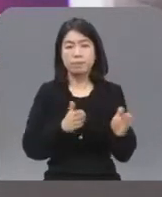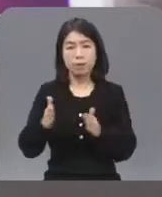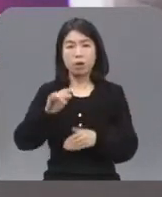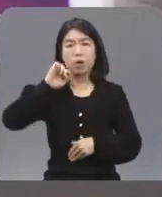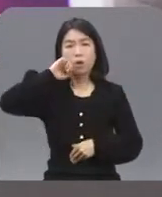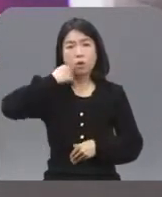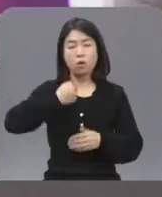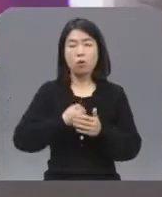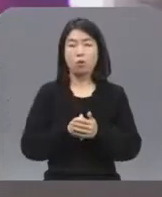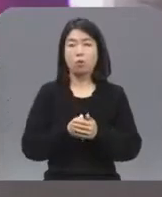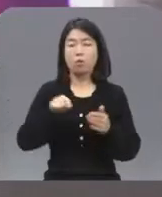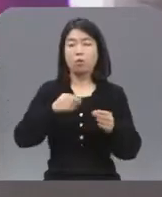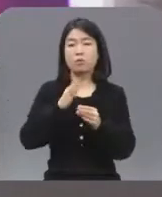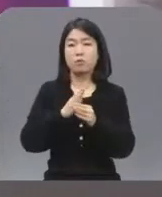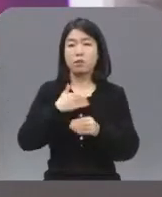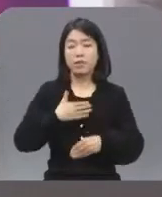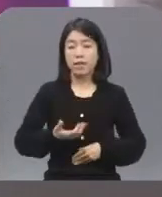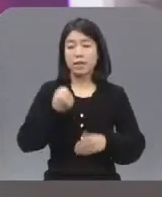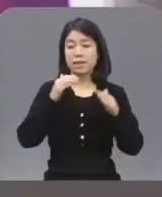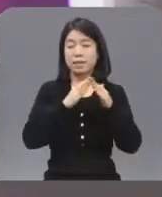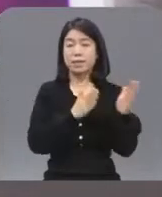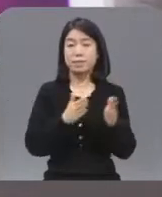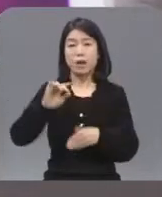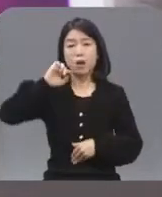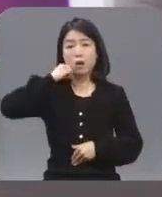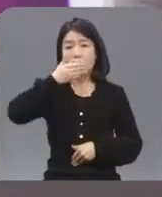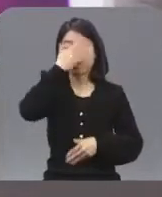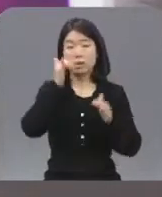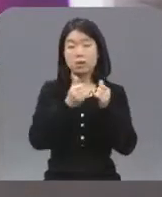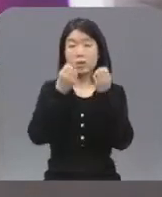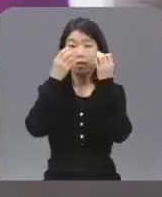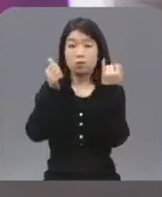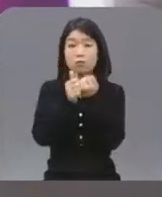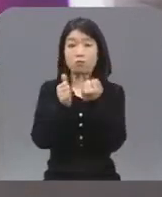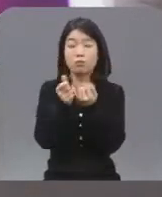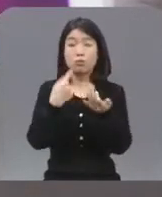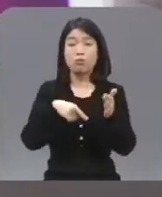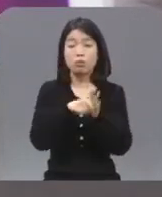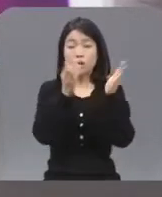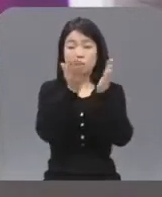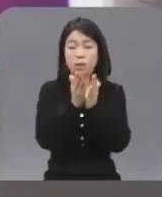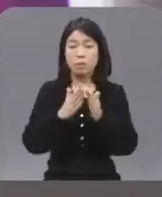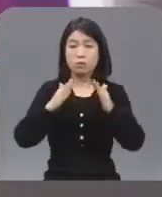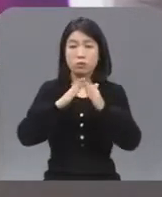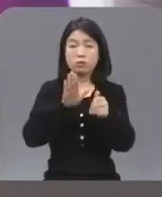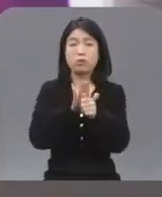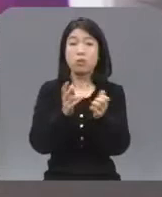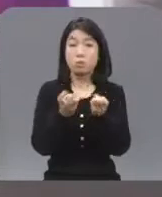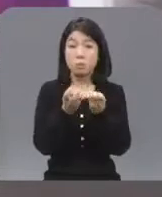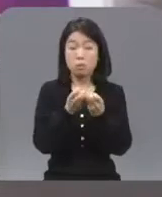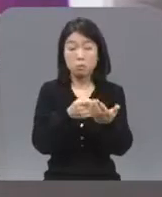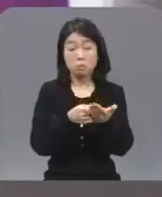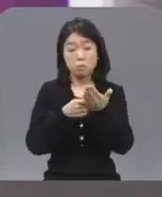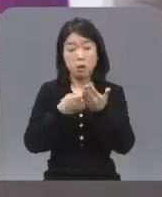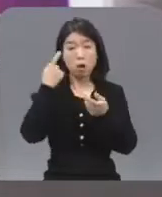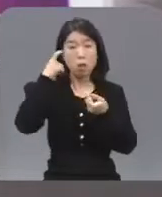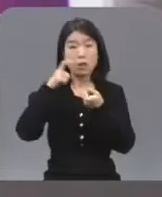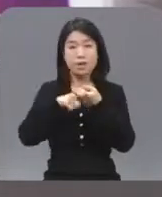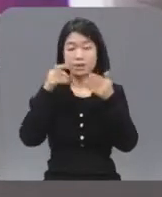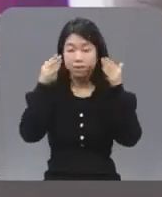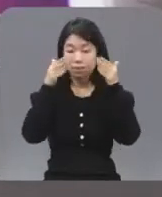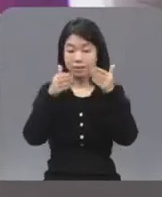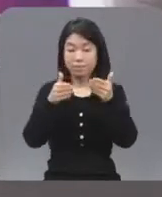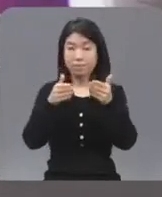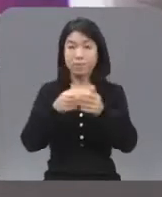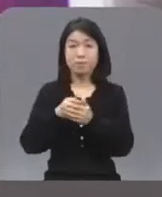있습니다. 이런 가운데 내집 마련이 어려운 청년과 신혼부부를 위한 맞춤형 주거 지원책이 나와서 주목받고 있습니다.